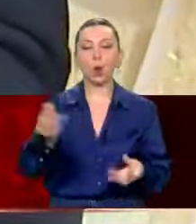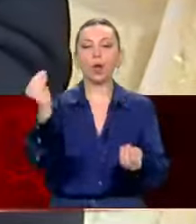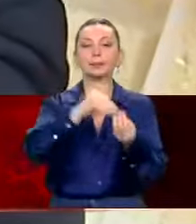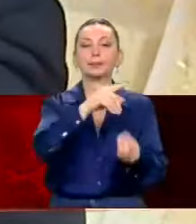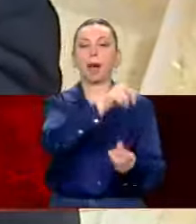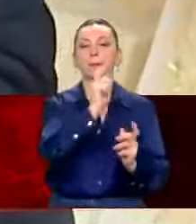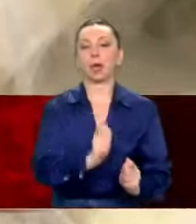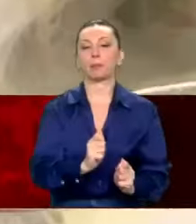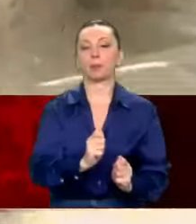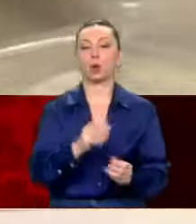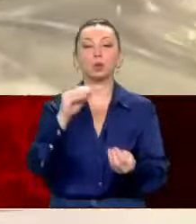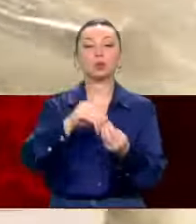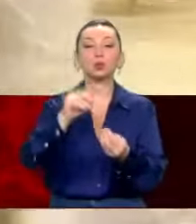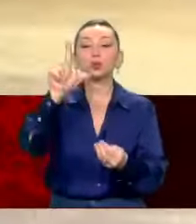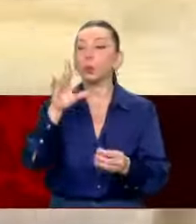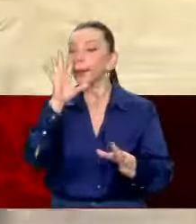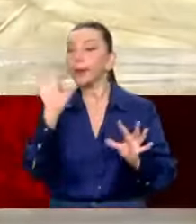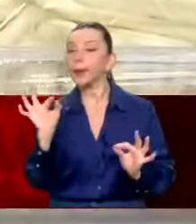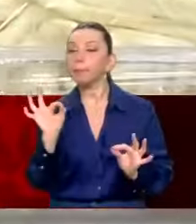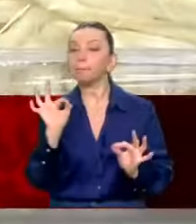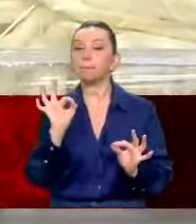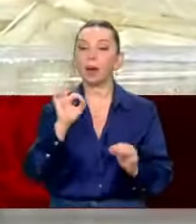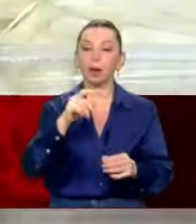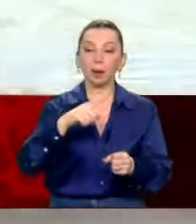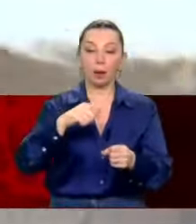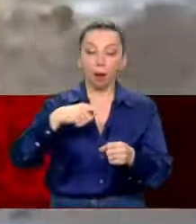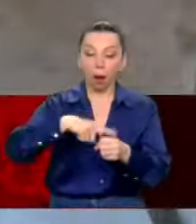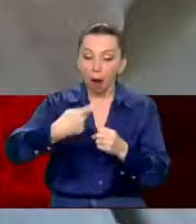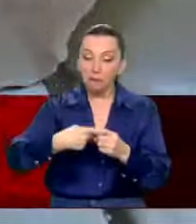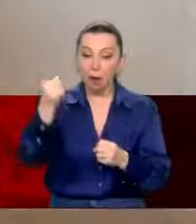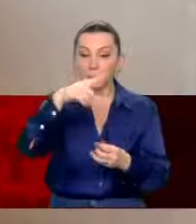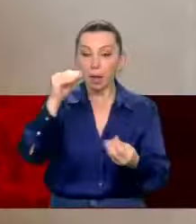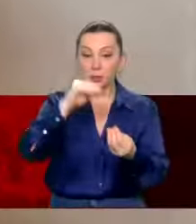da suçlu yok ortada. Peki ya şimdi? Haftaya bir artış